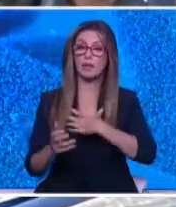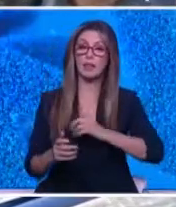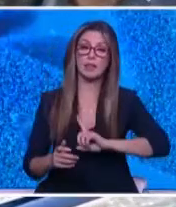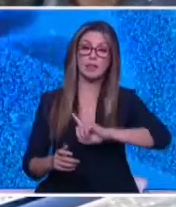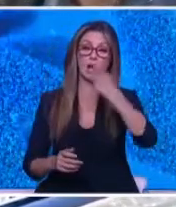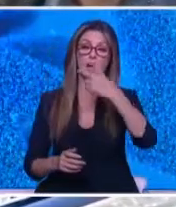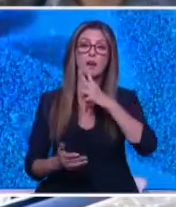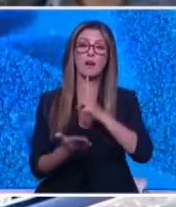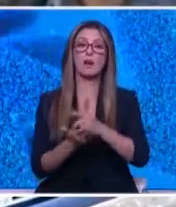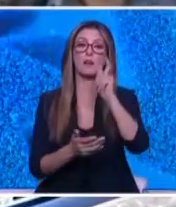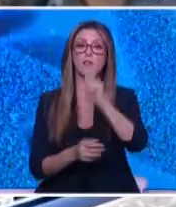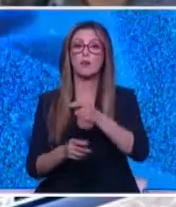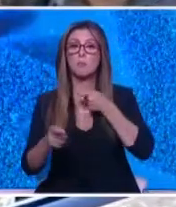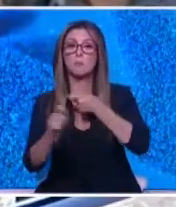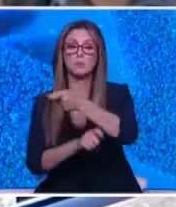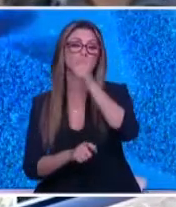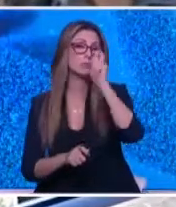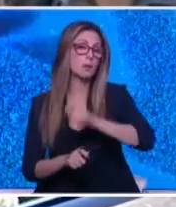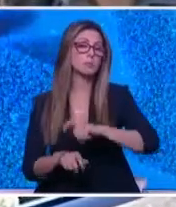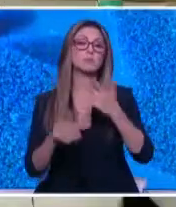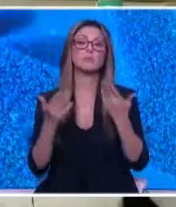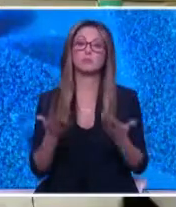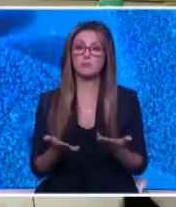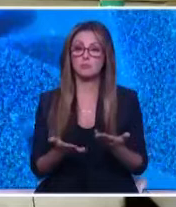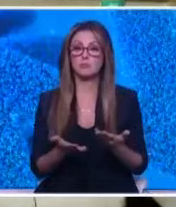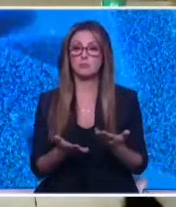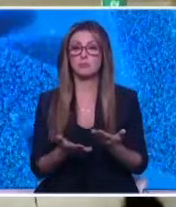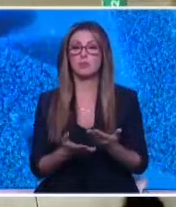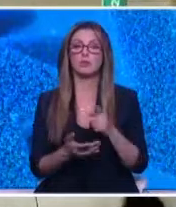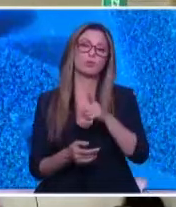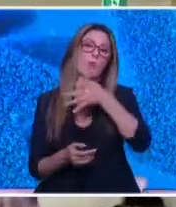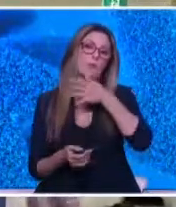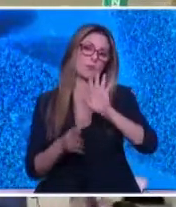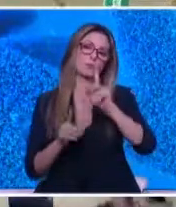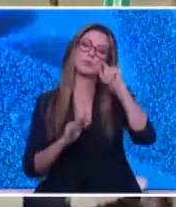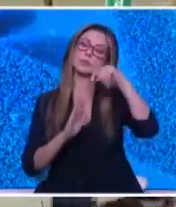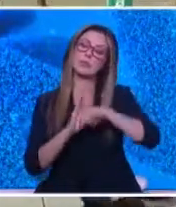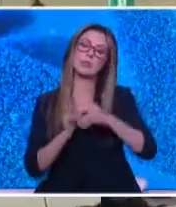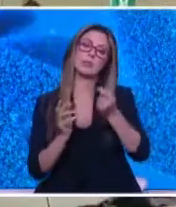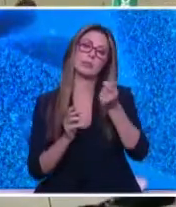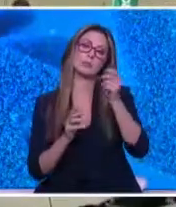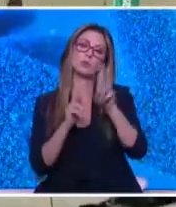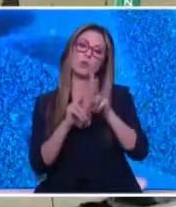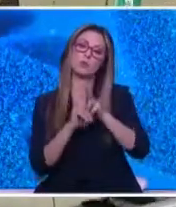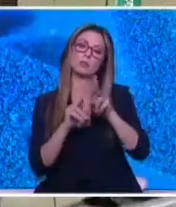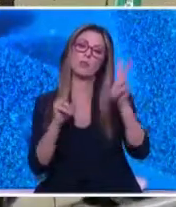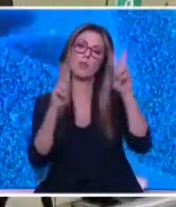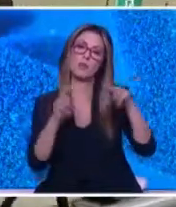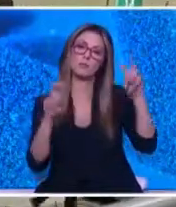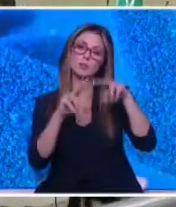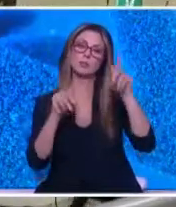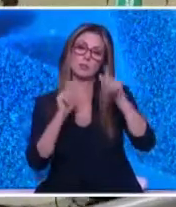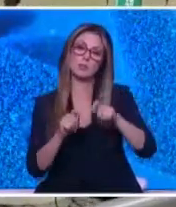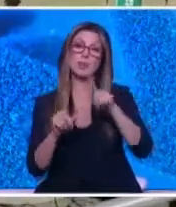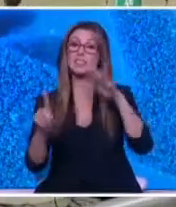bir karar mıydı Salman Rushdie'ye saldırması? Onu bilmiyoruz. O detayları henüz polis paylaşmadı. Ama